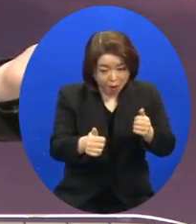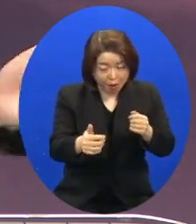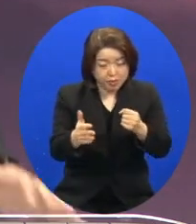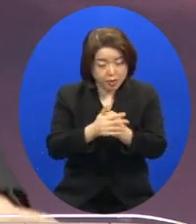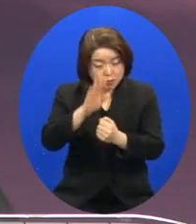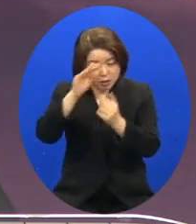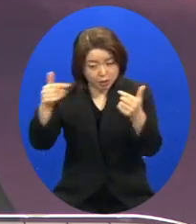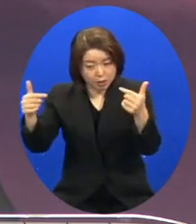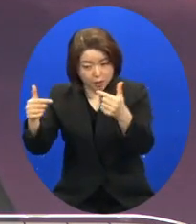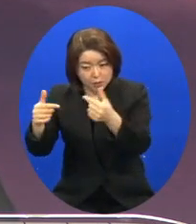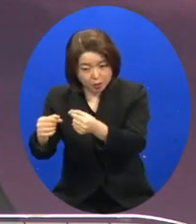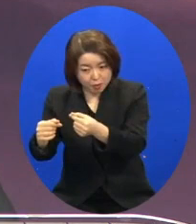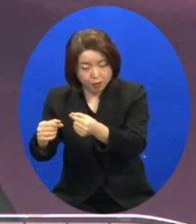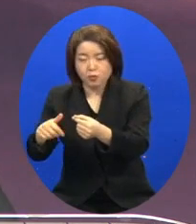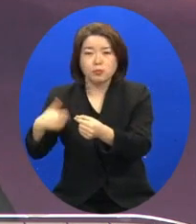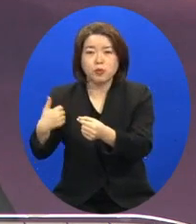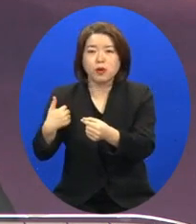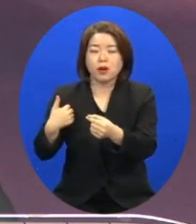몰라요.